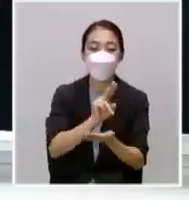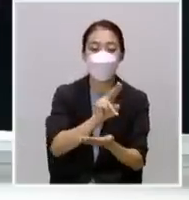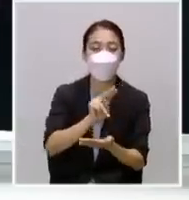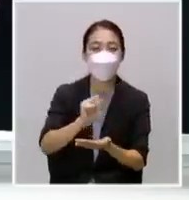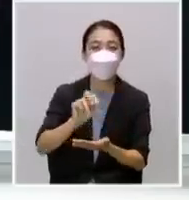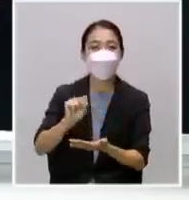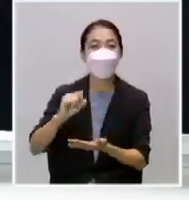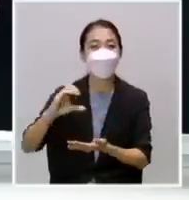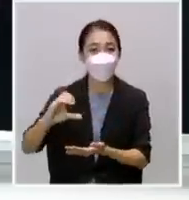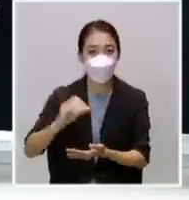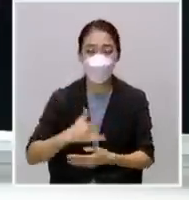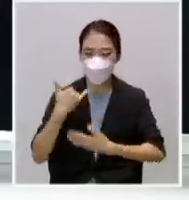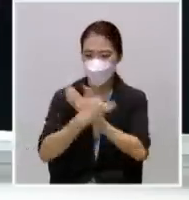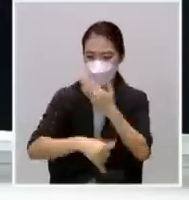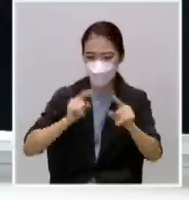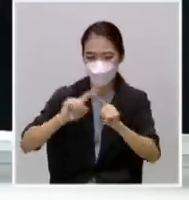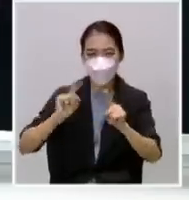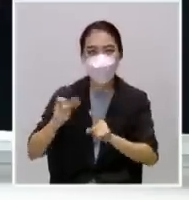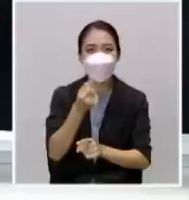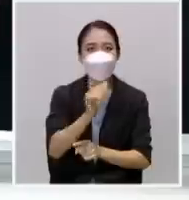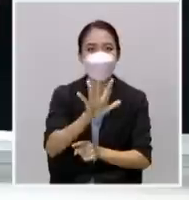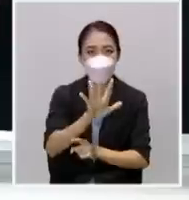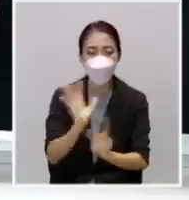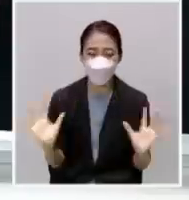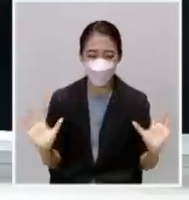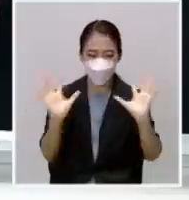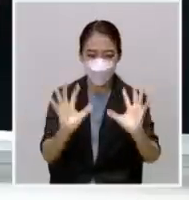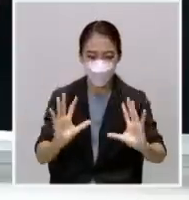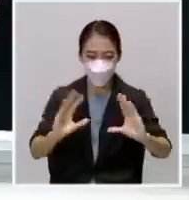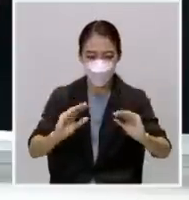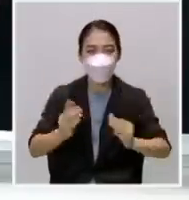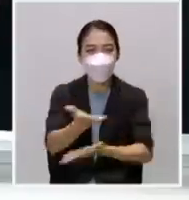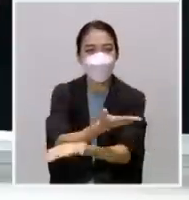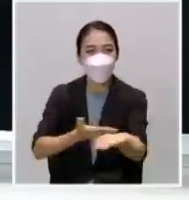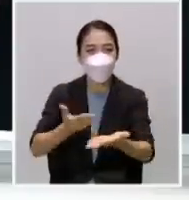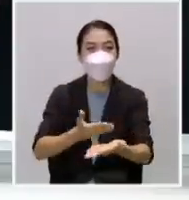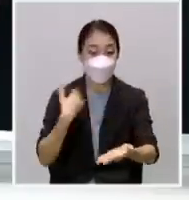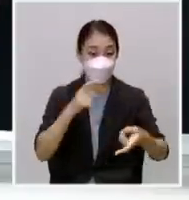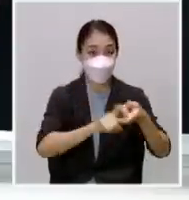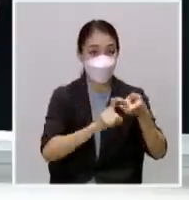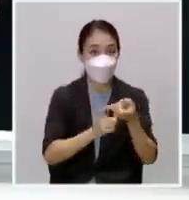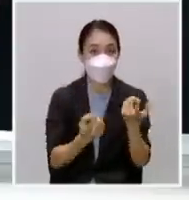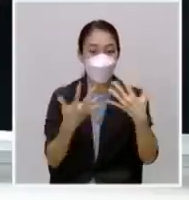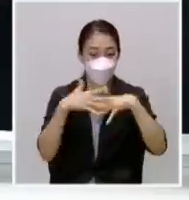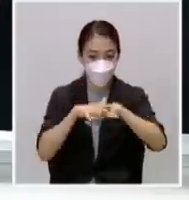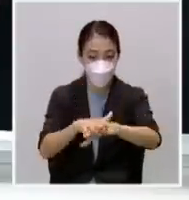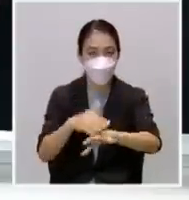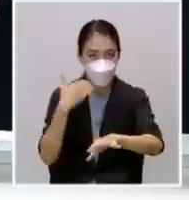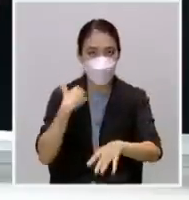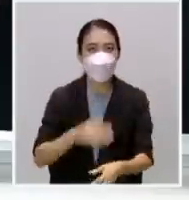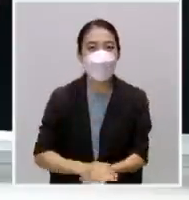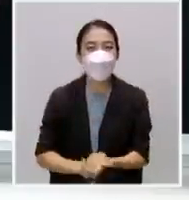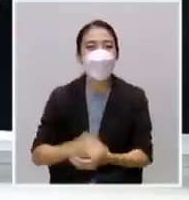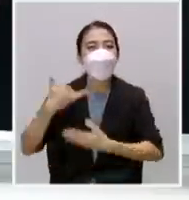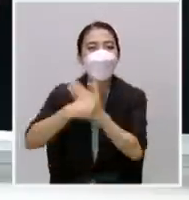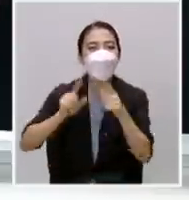กันของ15ประเทศสมาชิกค่ะก็มีรัสเซียรวมอยู่ด้วยนะคะปรากฏว่า11ชาติสมาชิกเนี่ยลงมติเห็นด้วยกับร่าง